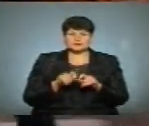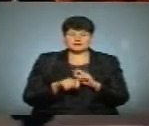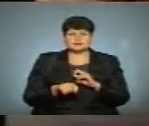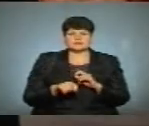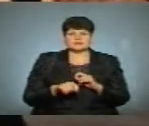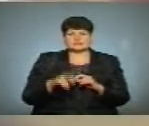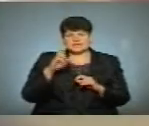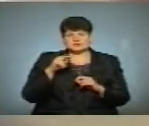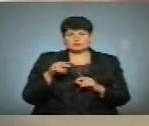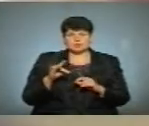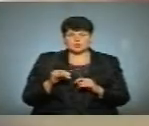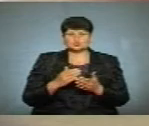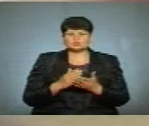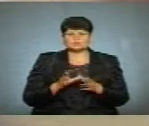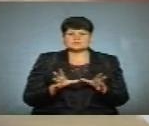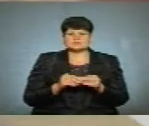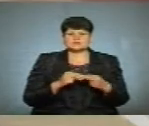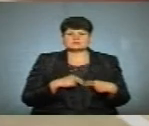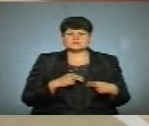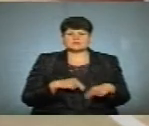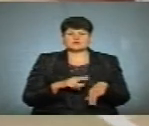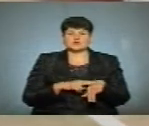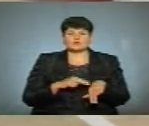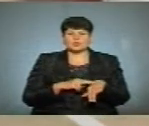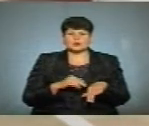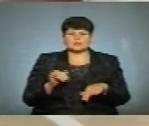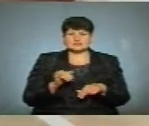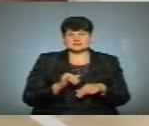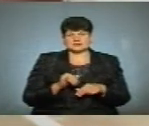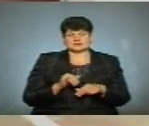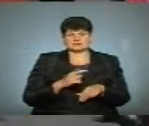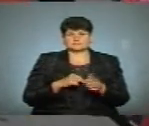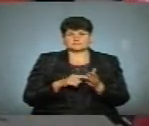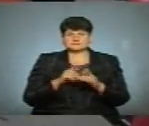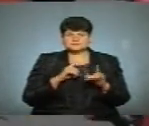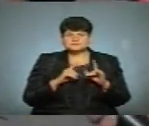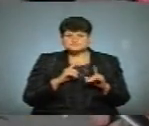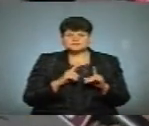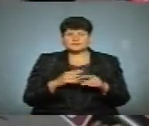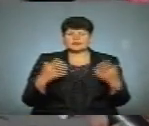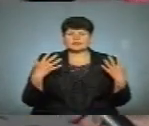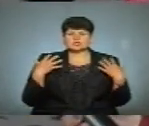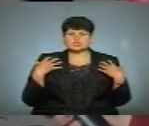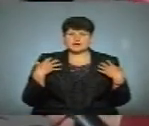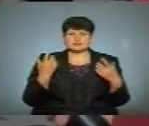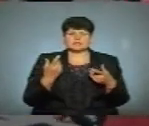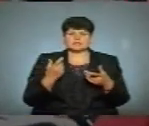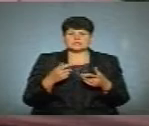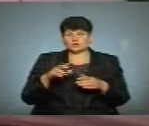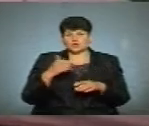співробітники Держпродспоживслужби спільно з працівниками поліції та муніципальної інспекції, каже начальник головного